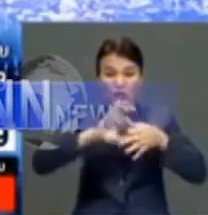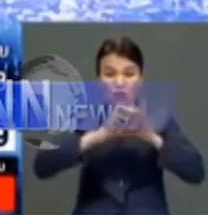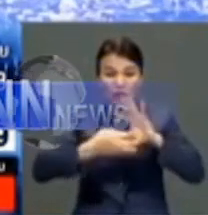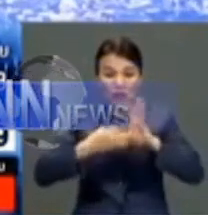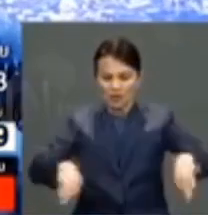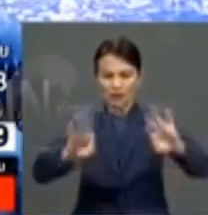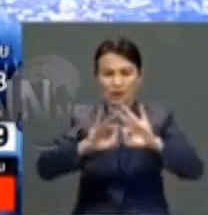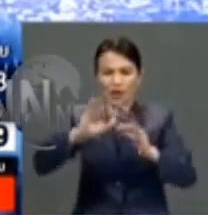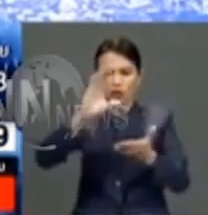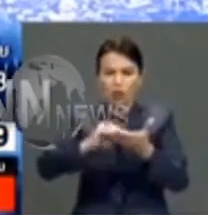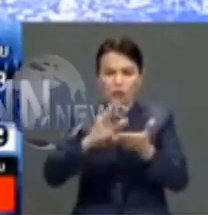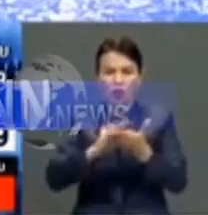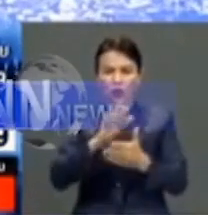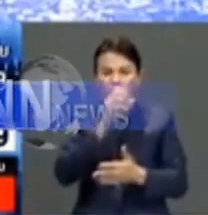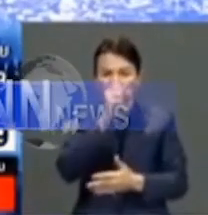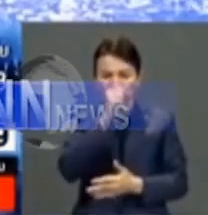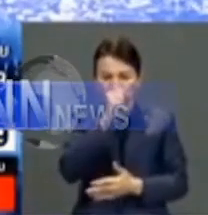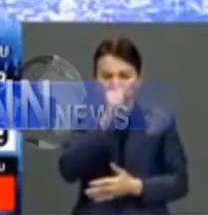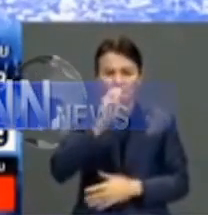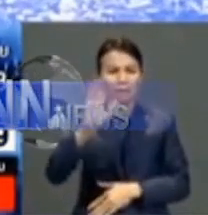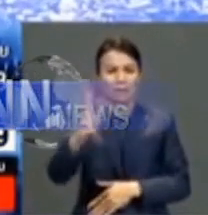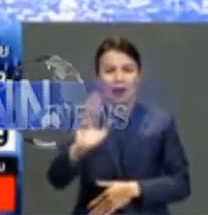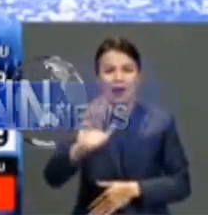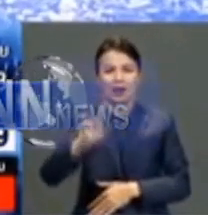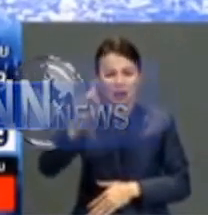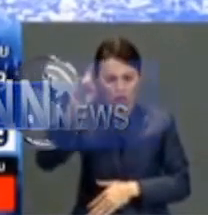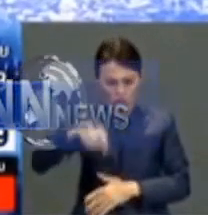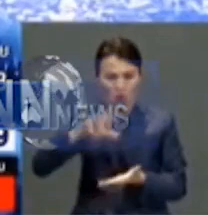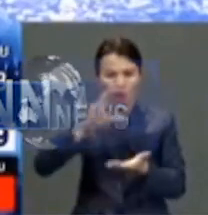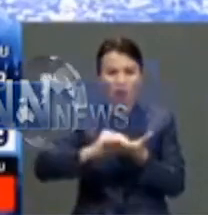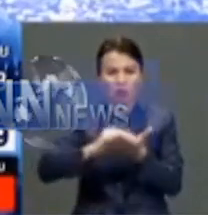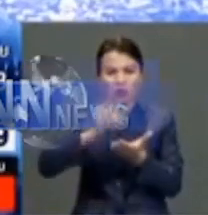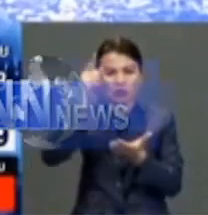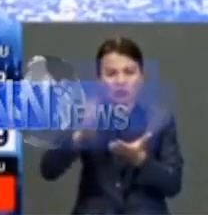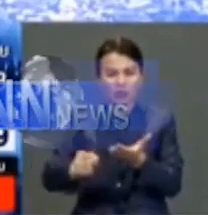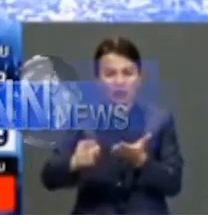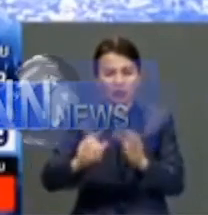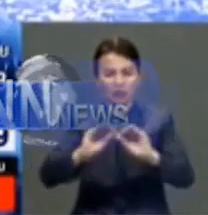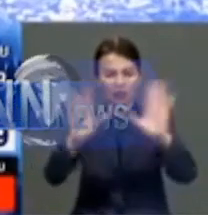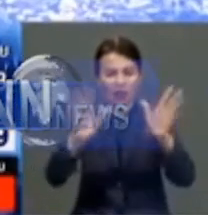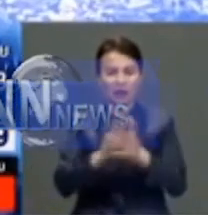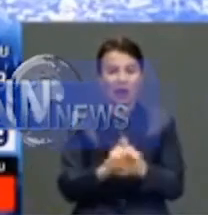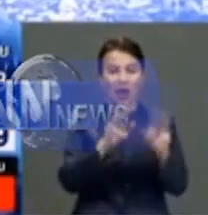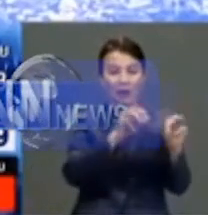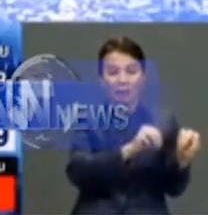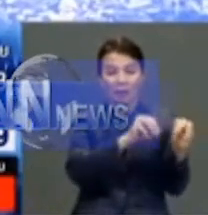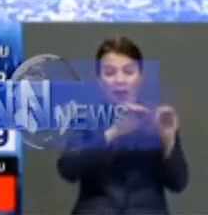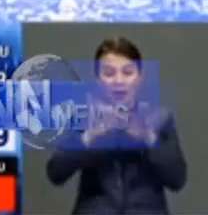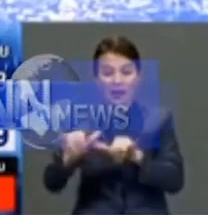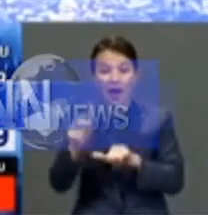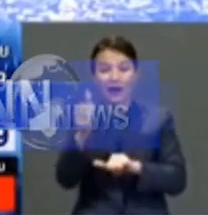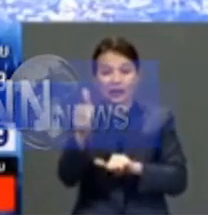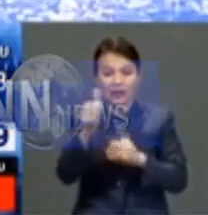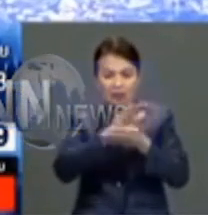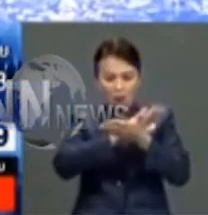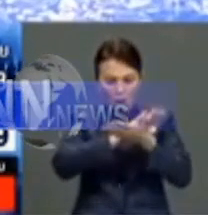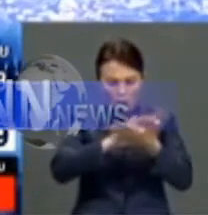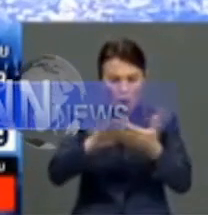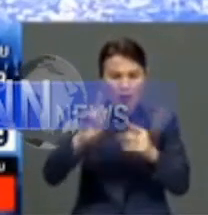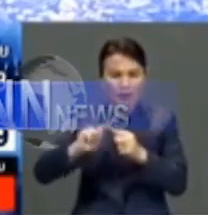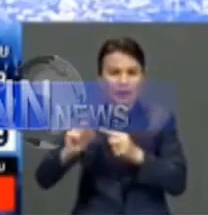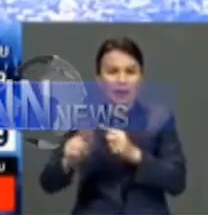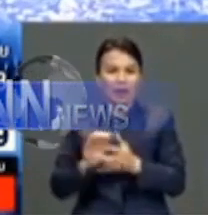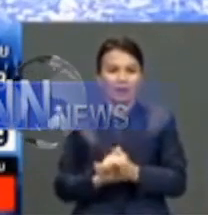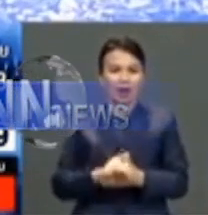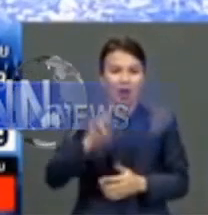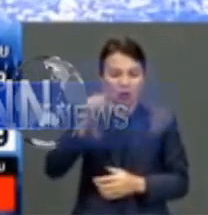างอากาศและทางน้ำจะมีผลบังคับใช้นะคะในวันที่15มิถุนายนนี้รวมถึงกิจการหรือกิจกรรมอื่นๆค่ะอย่างเช่นขายเหล้าเบีย